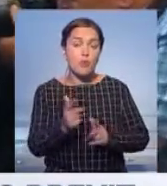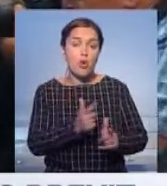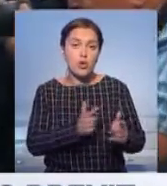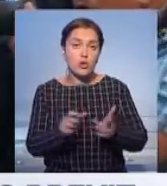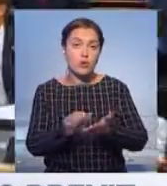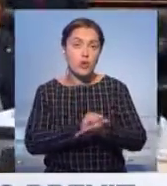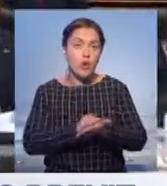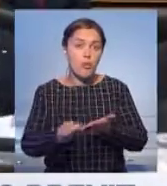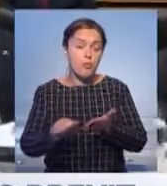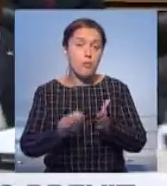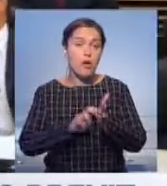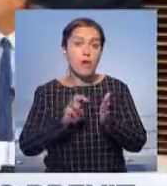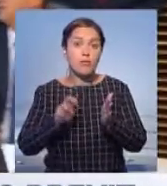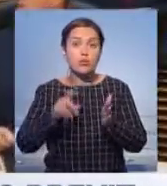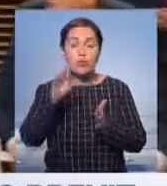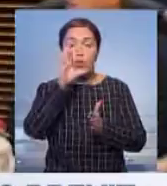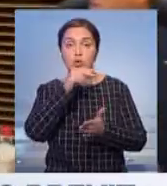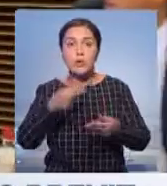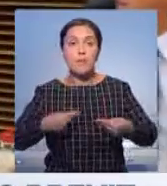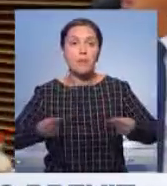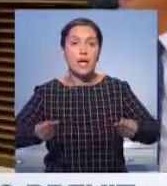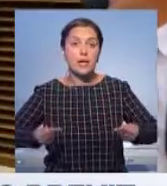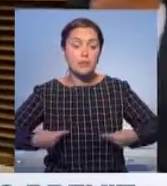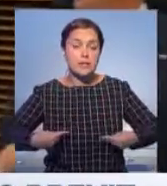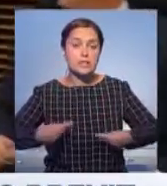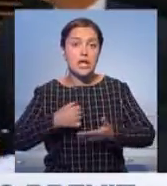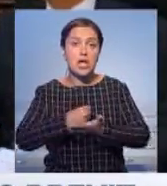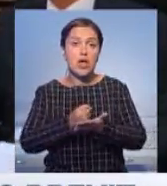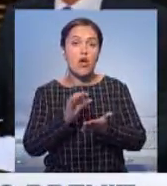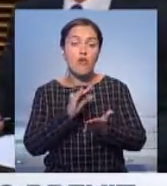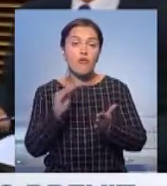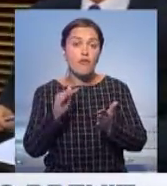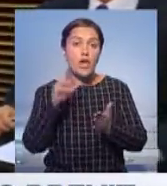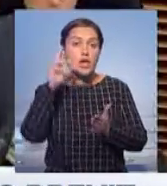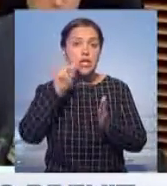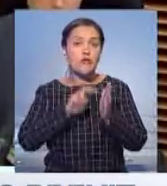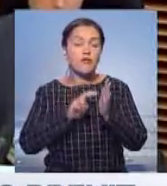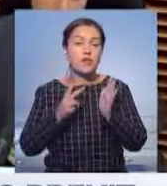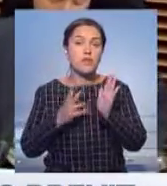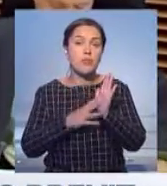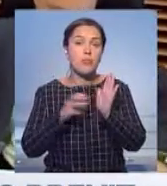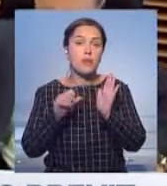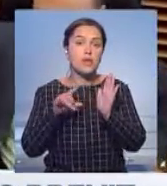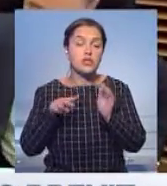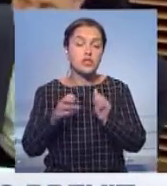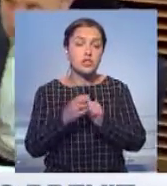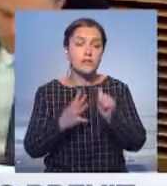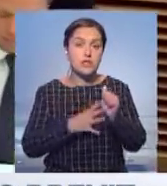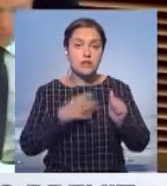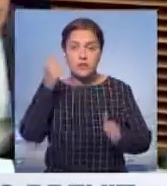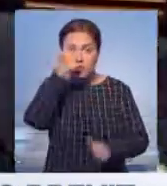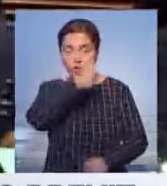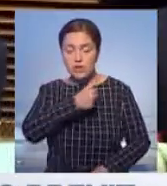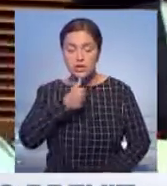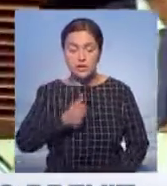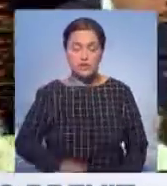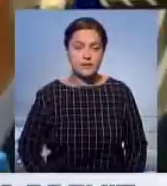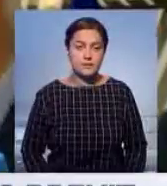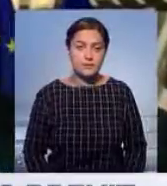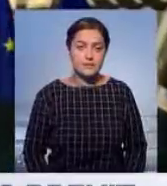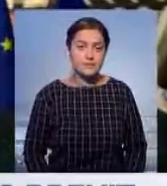соглашения о Brexit, чтобы успеть подписать и ратифицировать его к официальной дате выхода 29 марта 2019 года.